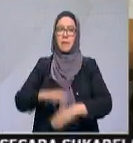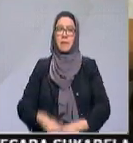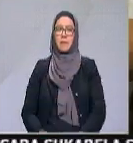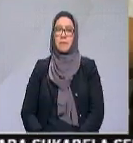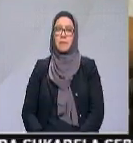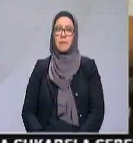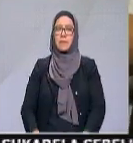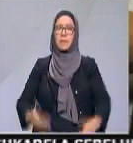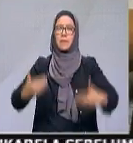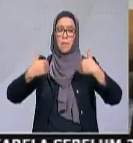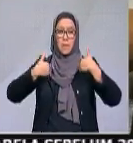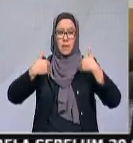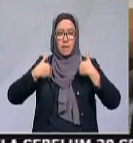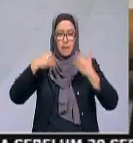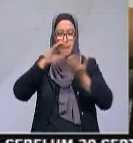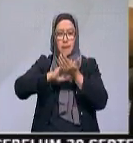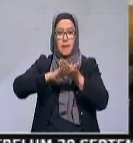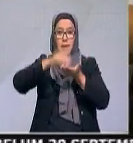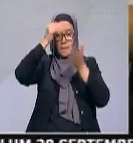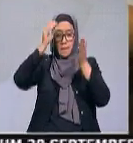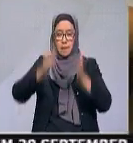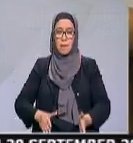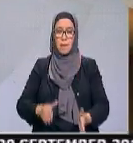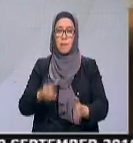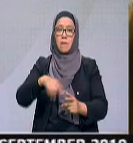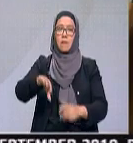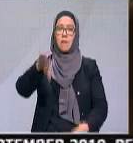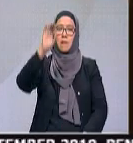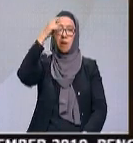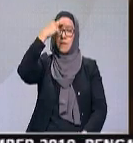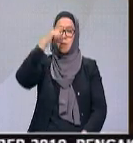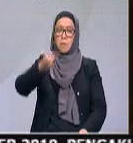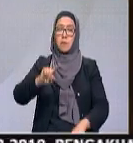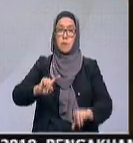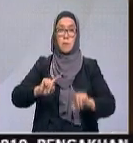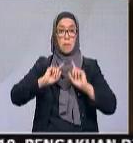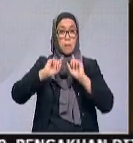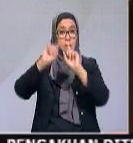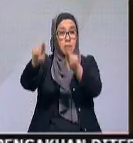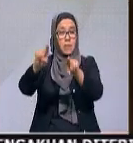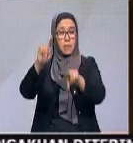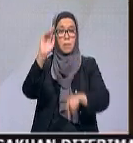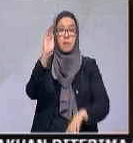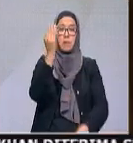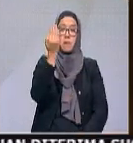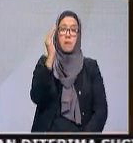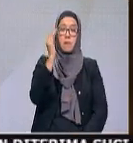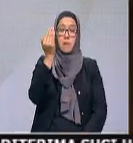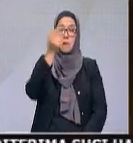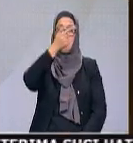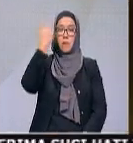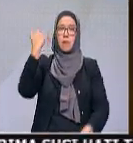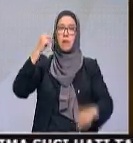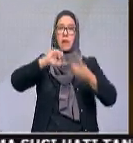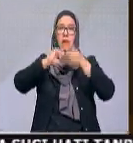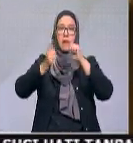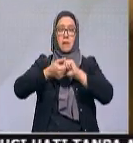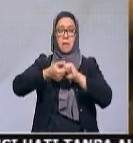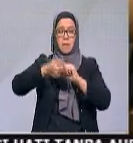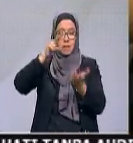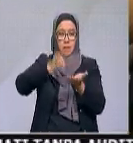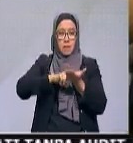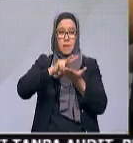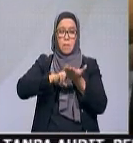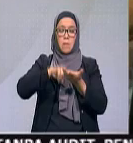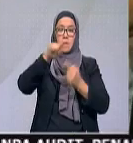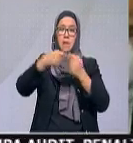Tapi ada juga pelajar yang memilih untuk pergi ke Jakarta kerana kesukaran visa. Sebab kalau mereka masuk ke sini